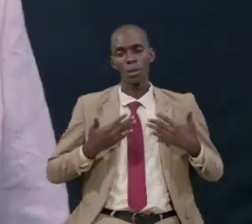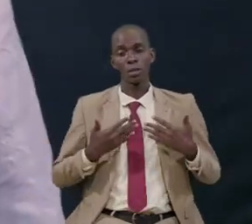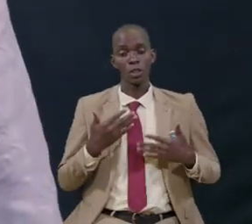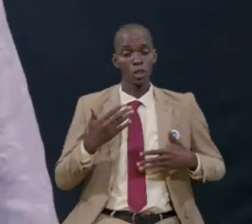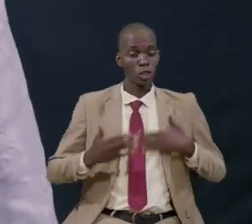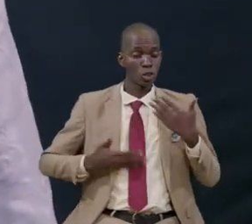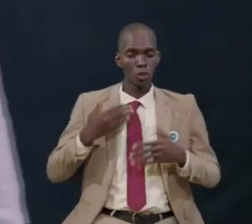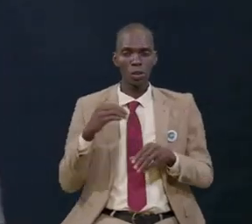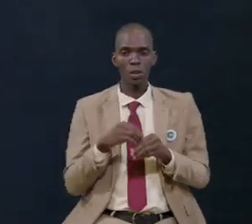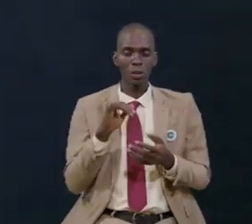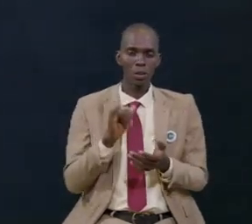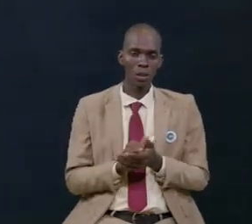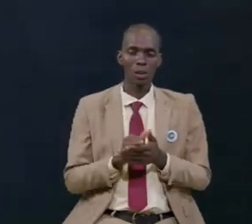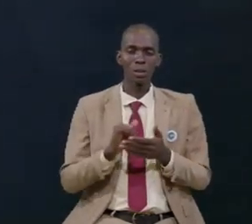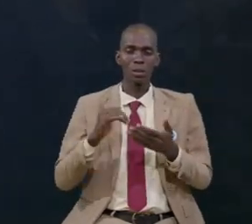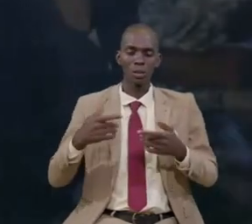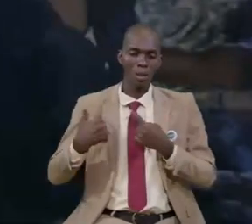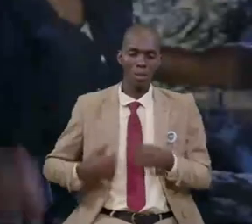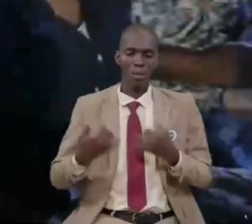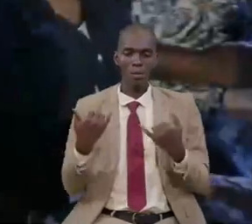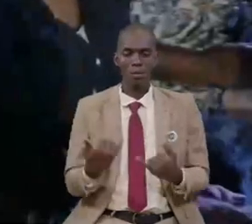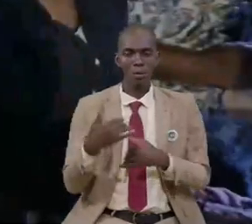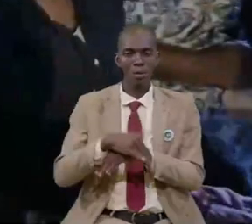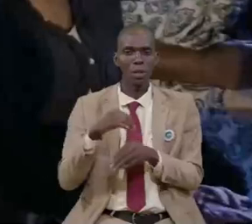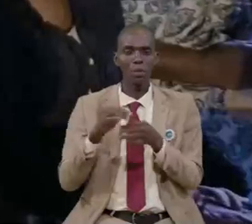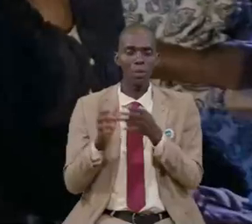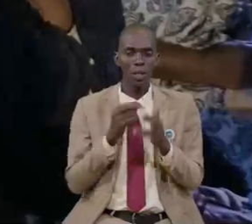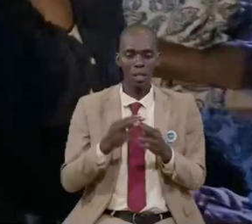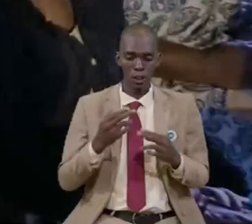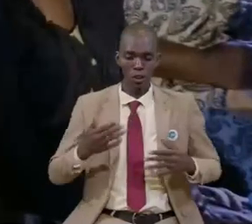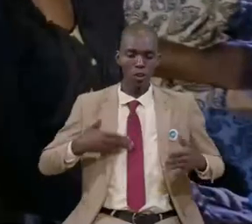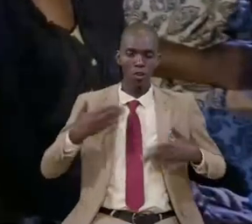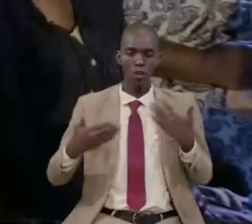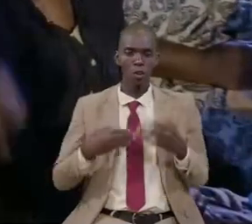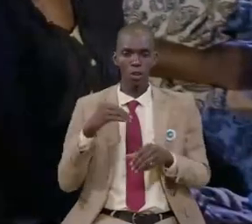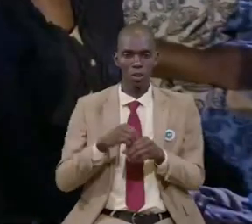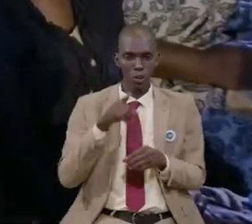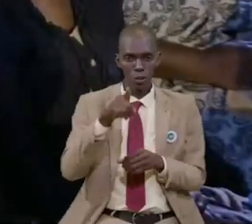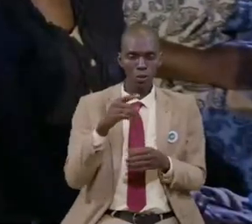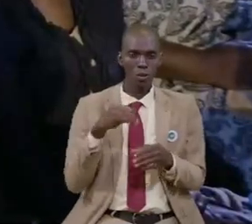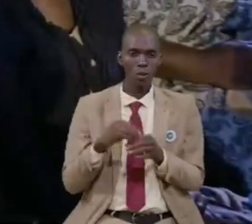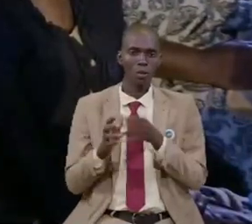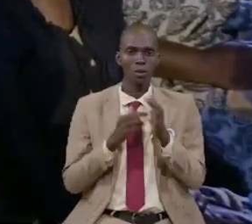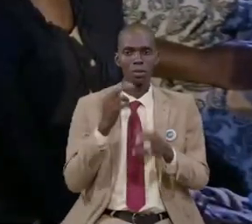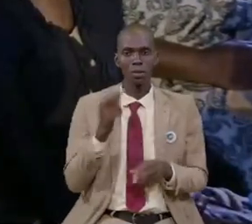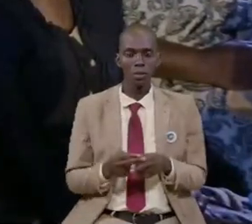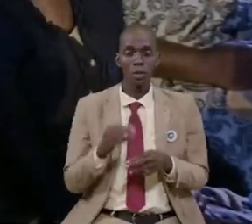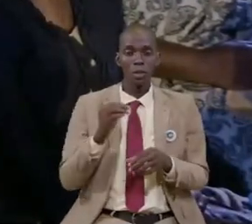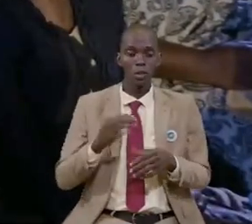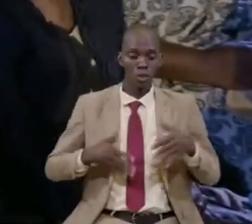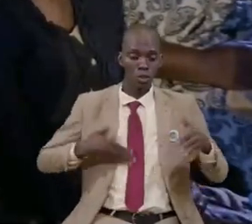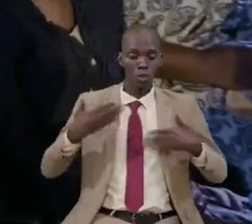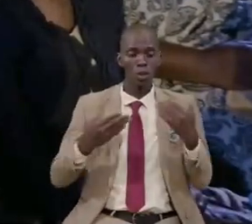dans cette ville ce soir, la joie là-bas, dans votre âme, dans votre